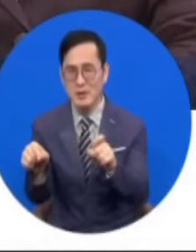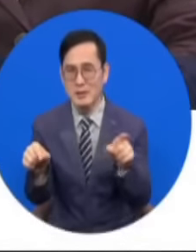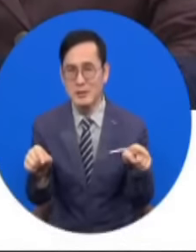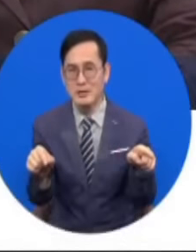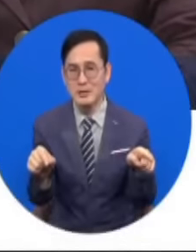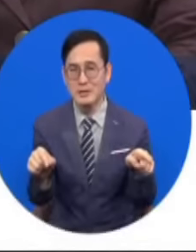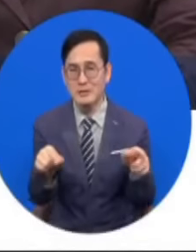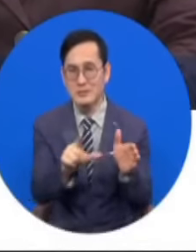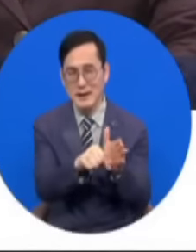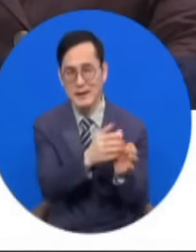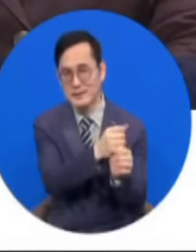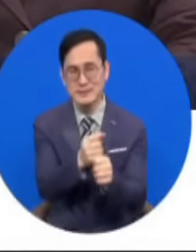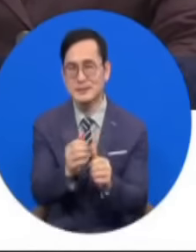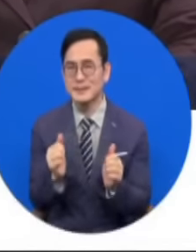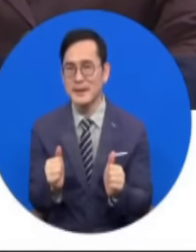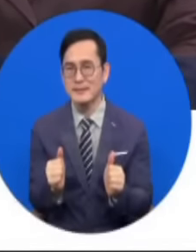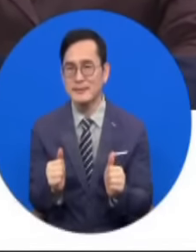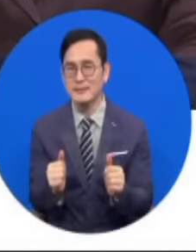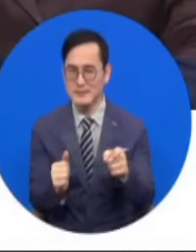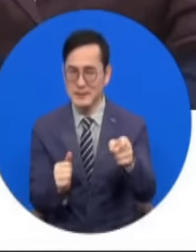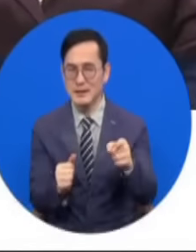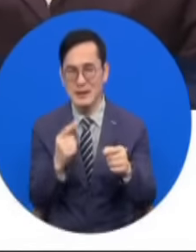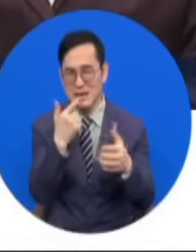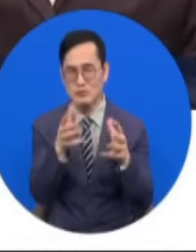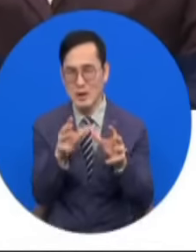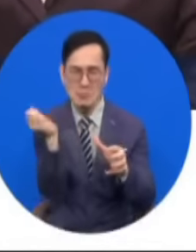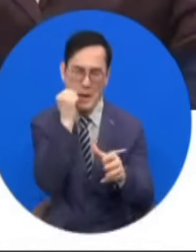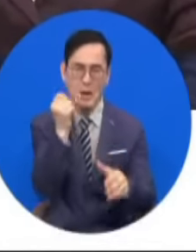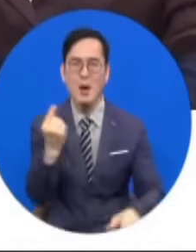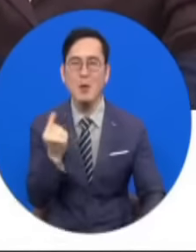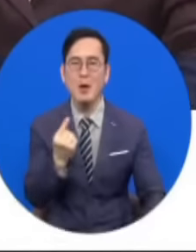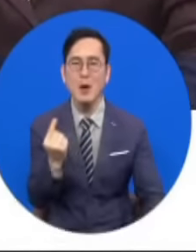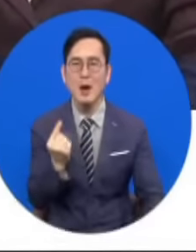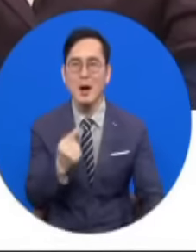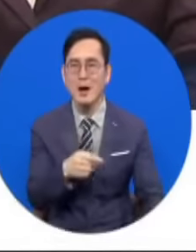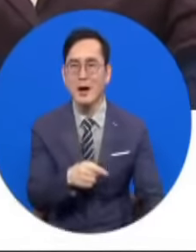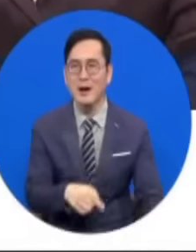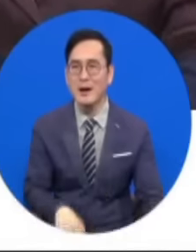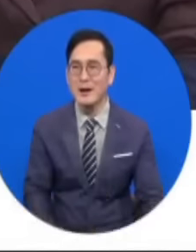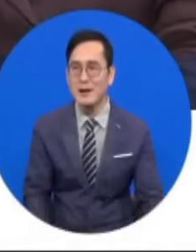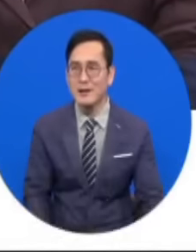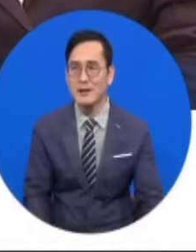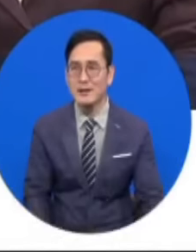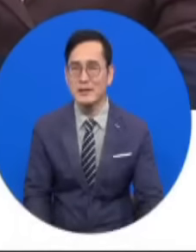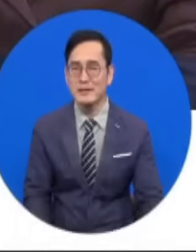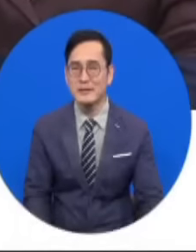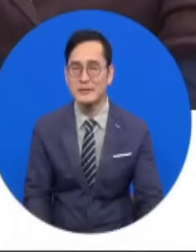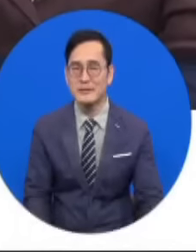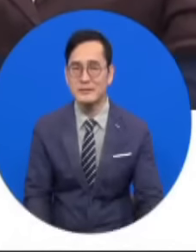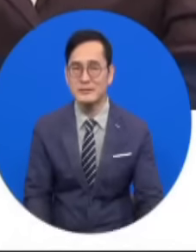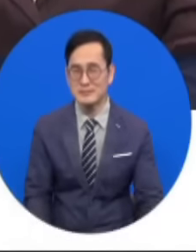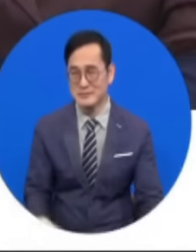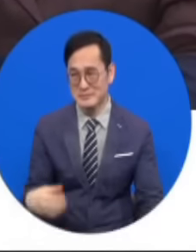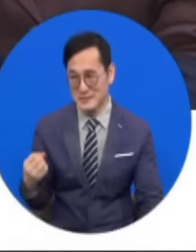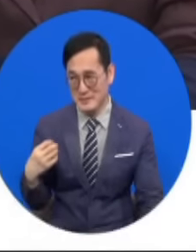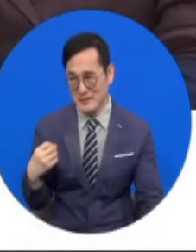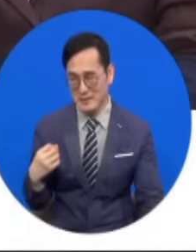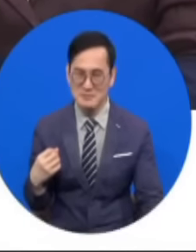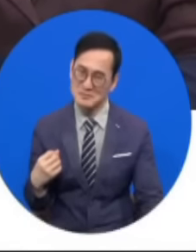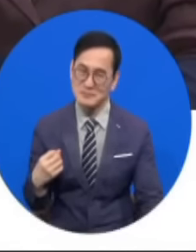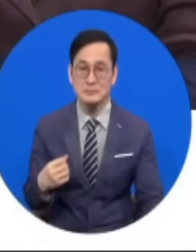그 생을 할 수도 있겠습니다 작년에는 그런 위기설이 없었나요 10월 위기설 뭐 12월 위기설 언제